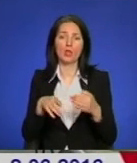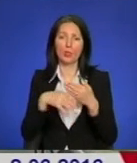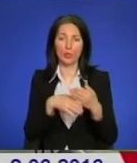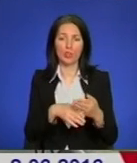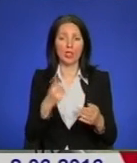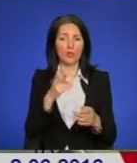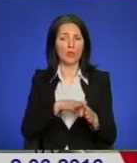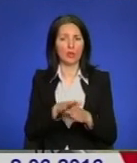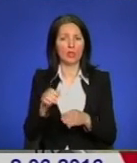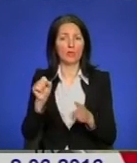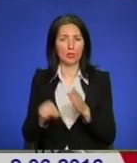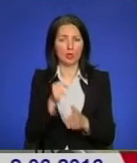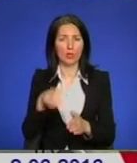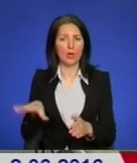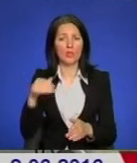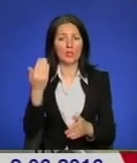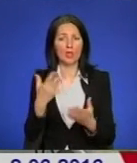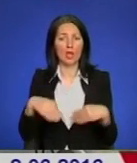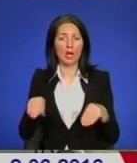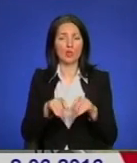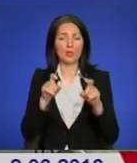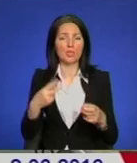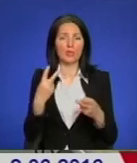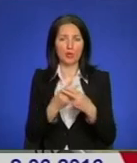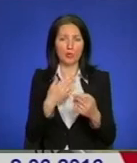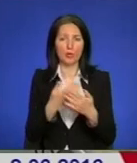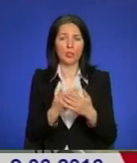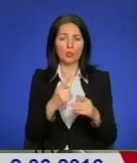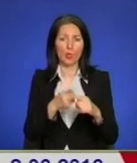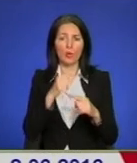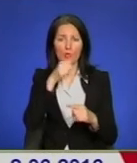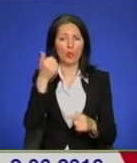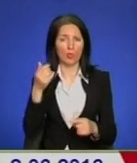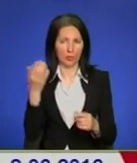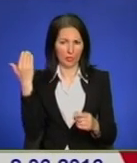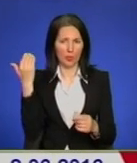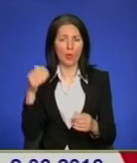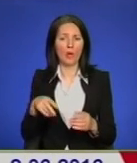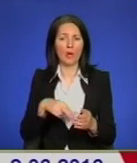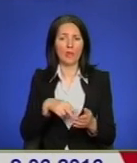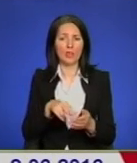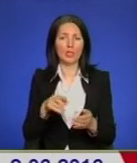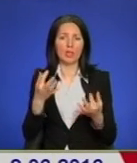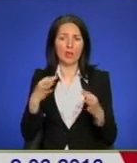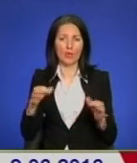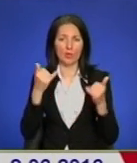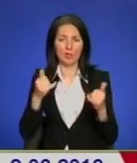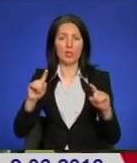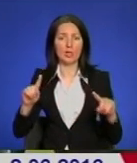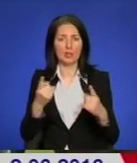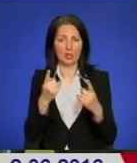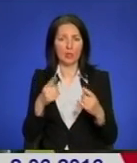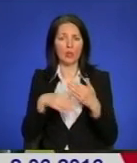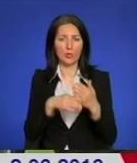Усі вони разом сиділи у в'язниці і близько півроку тому вийшли на волю. Наразі правоохоронці затримали пособника і одного з убивць.